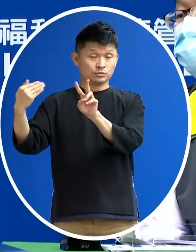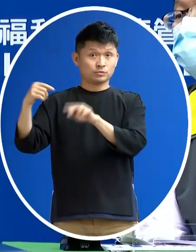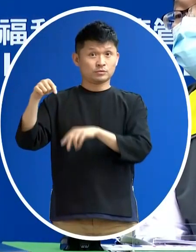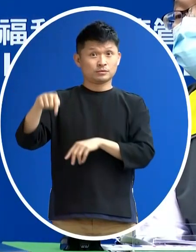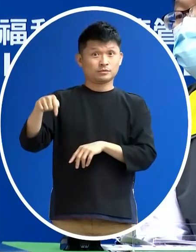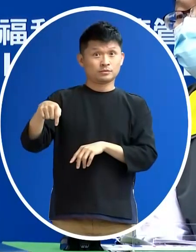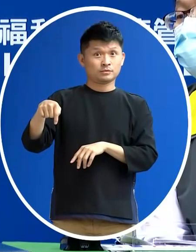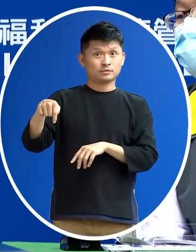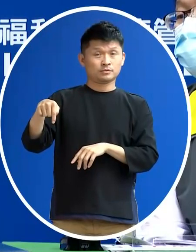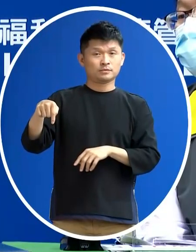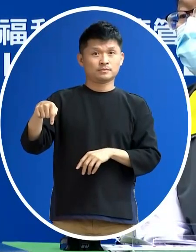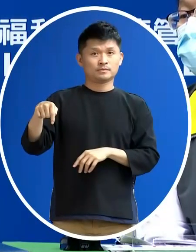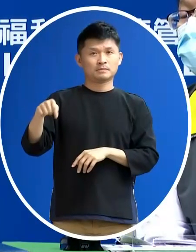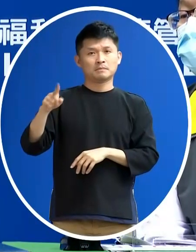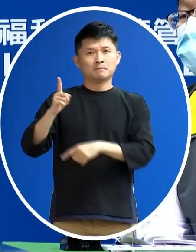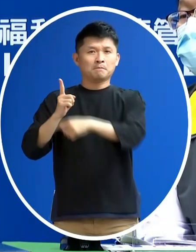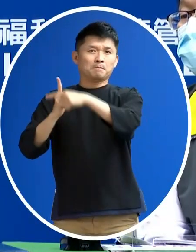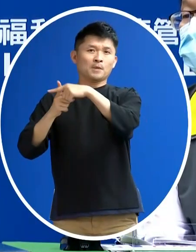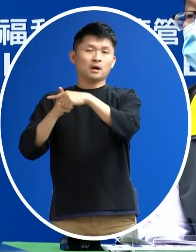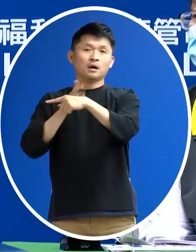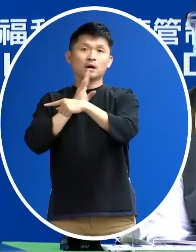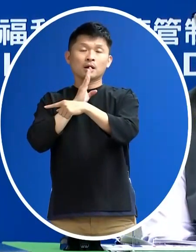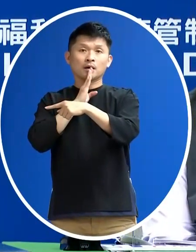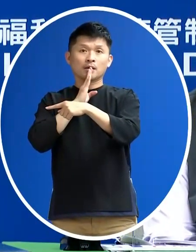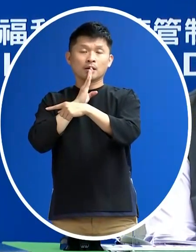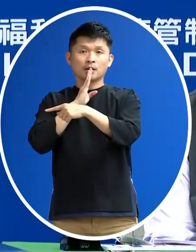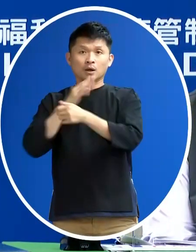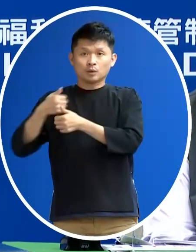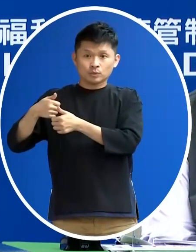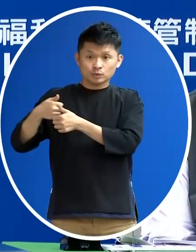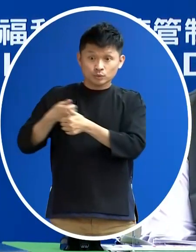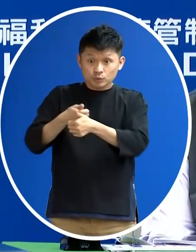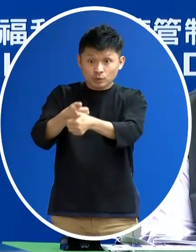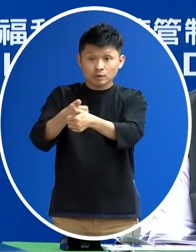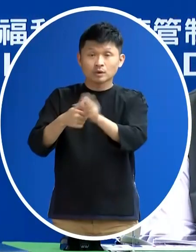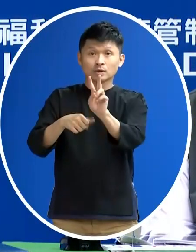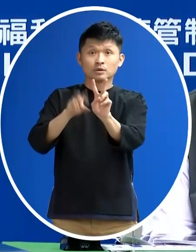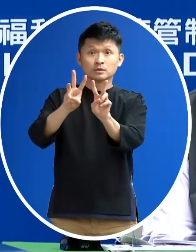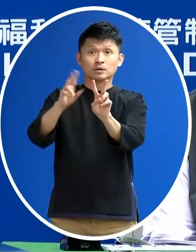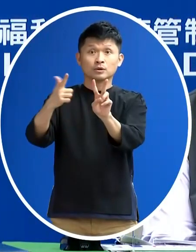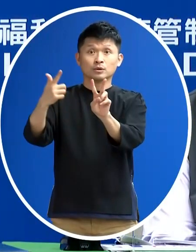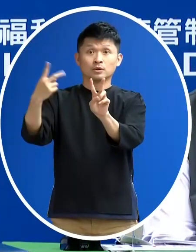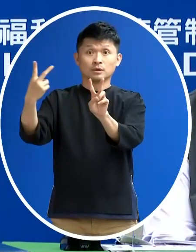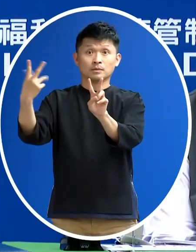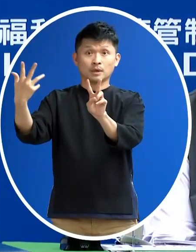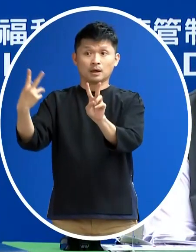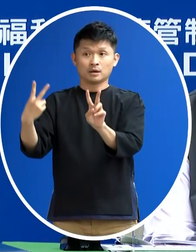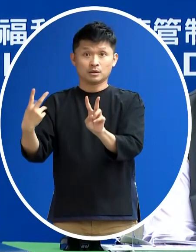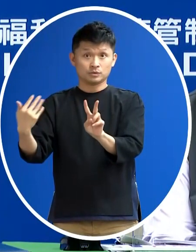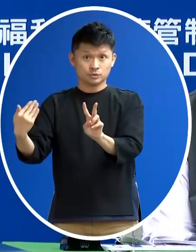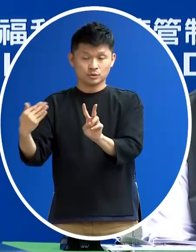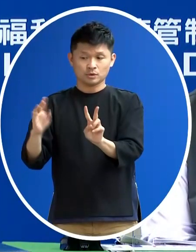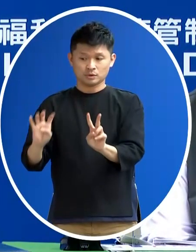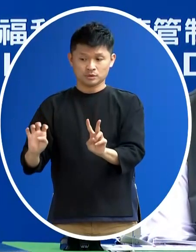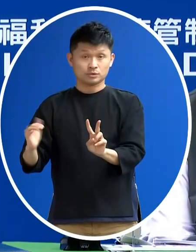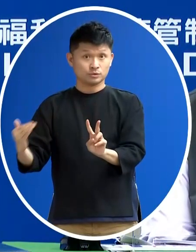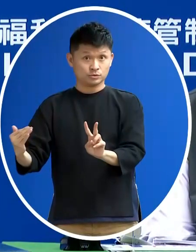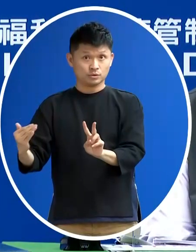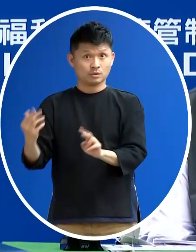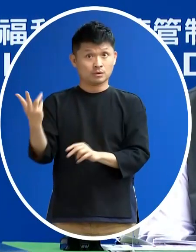23529这边有染疫，然后查到他们同职场的23628、23629、